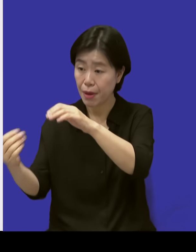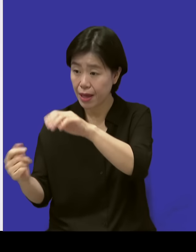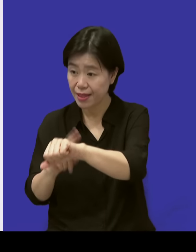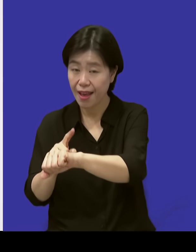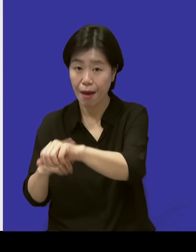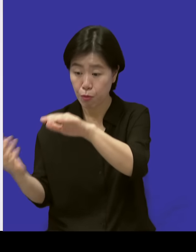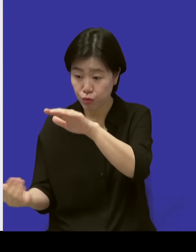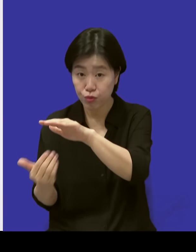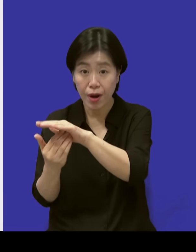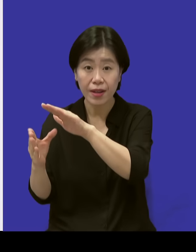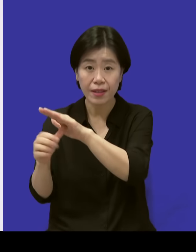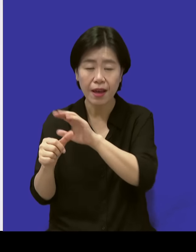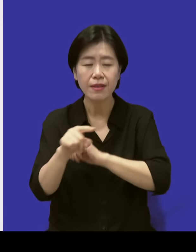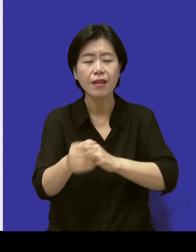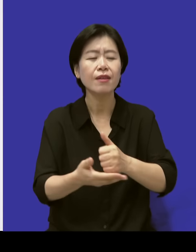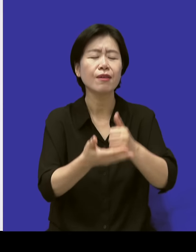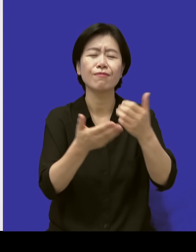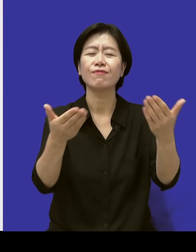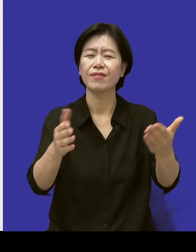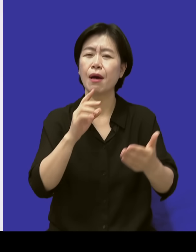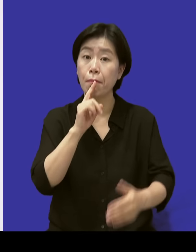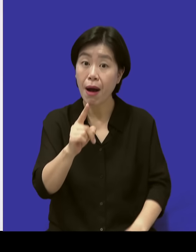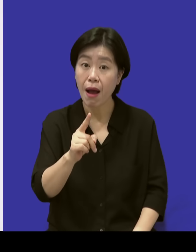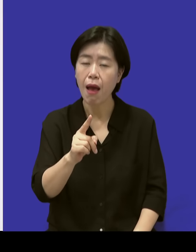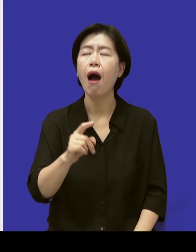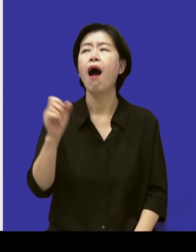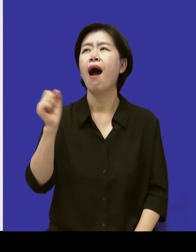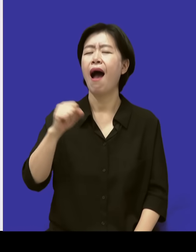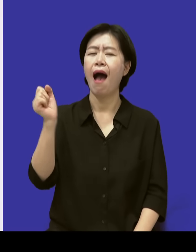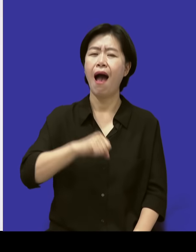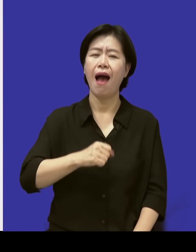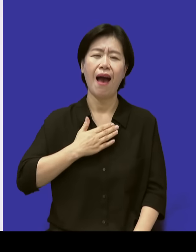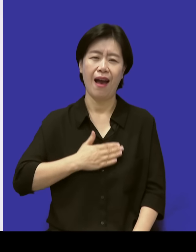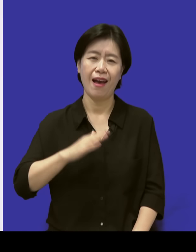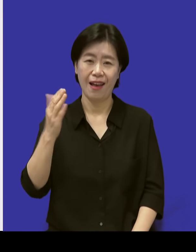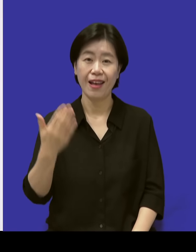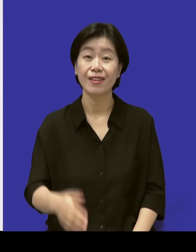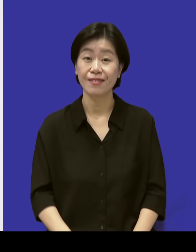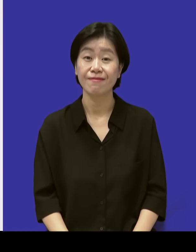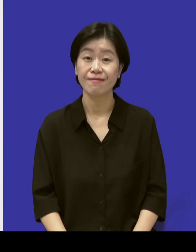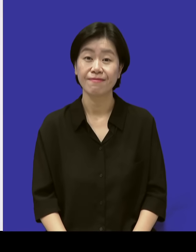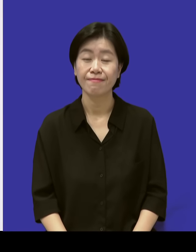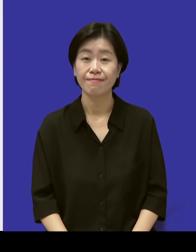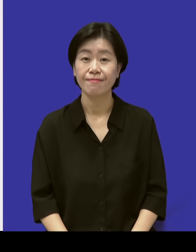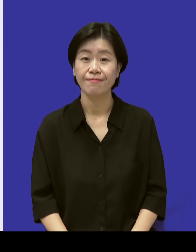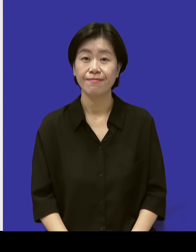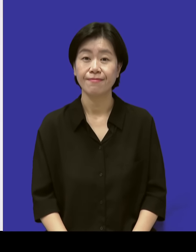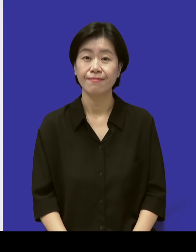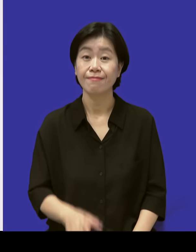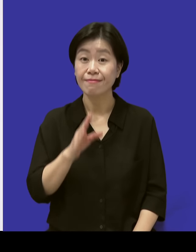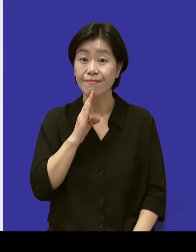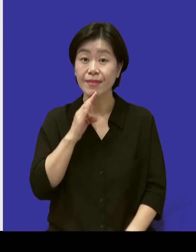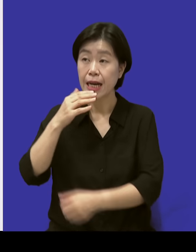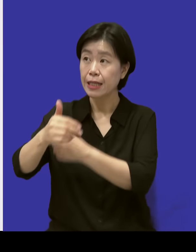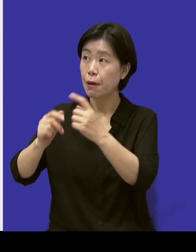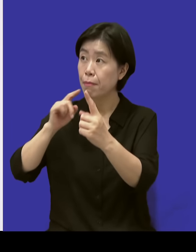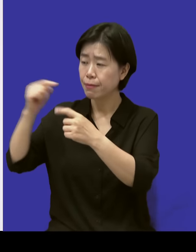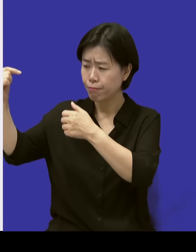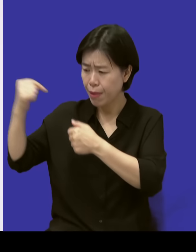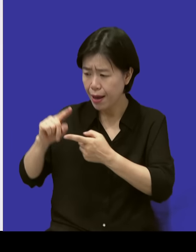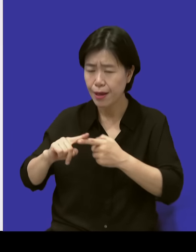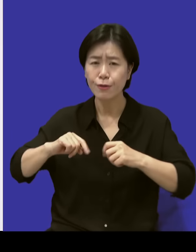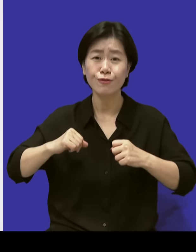딱 하나님 그때 주시더라고요. 그냥 예. 하신 말씀이 아니었구나. 아. 네, 그래서 정말 하나님 말씀에 순종을